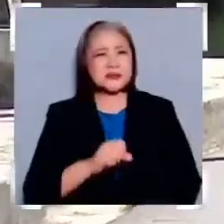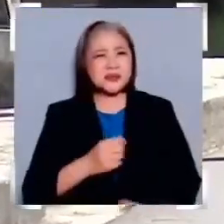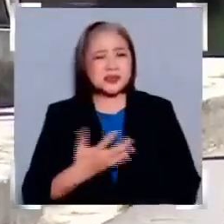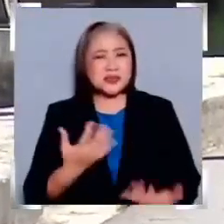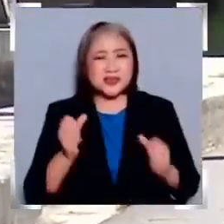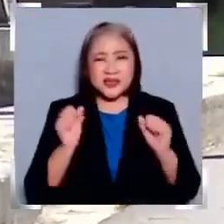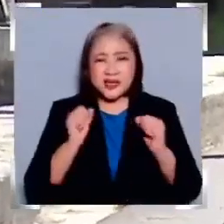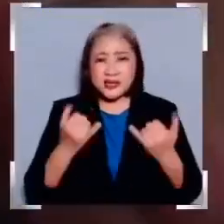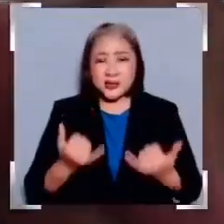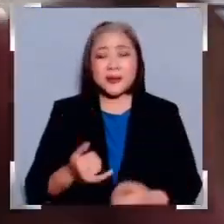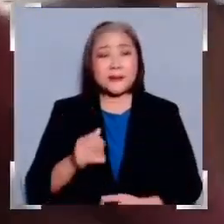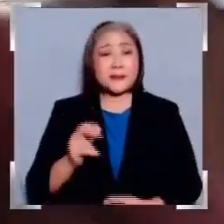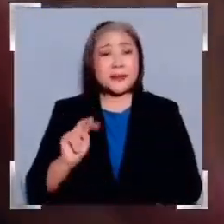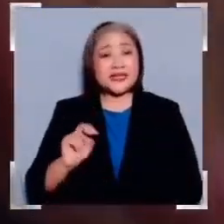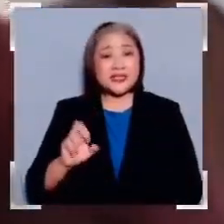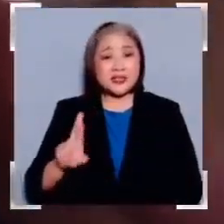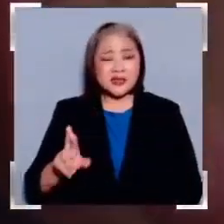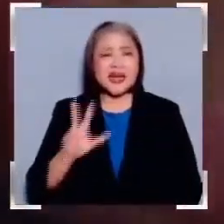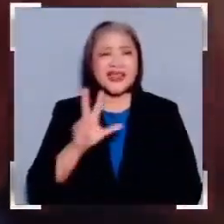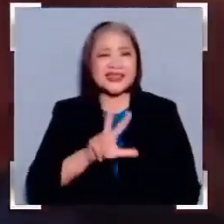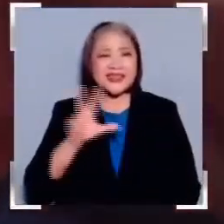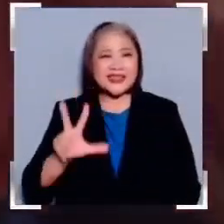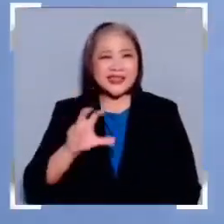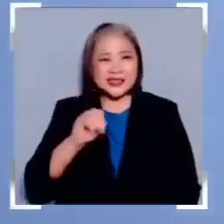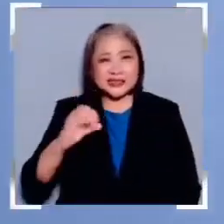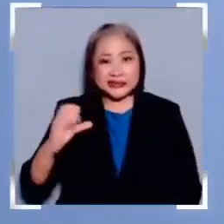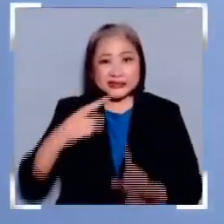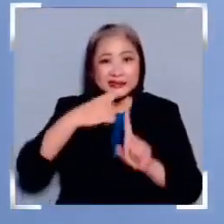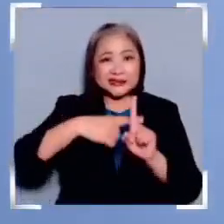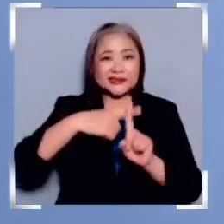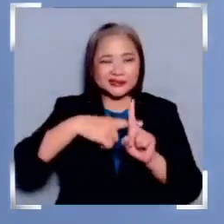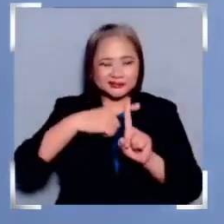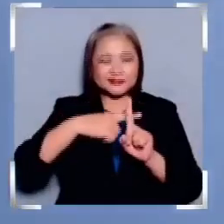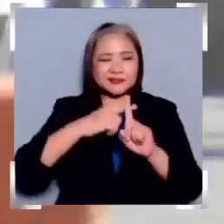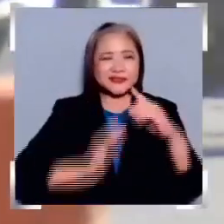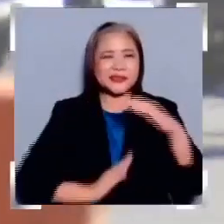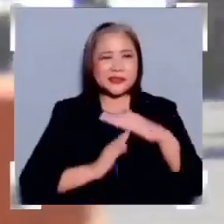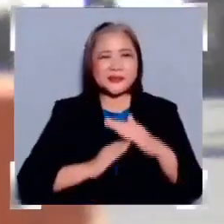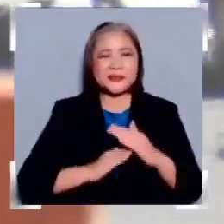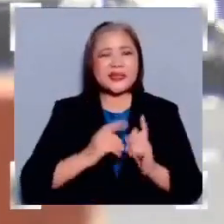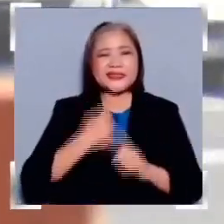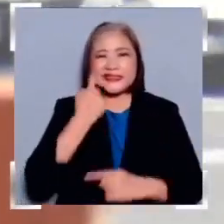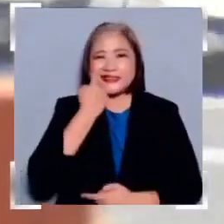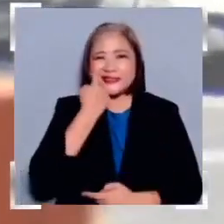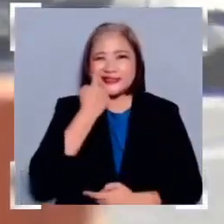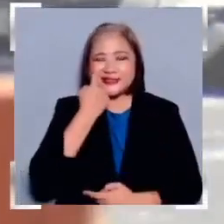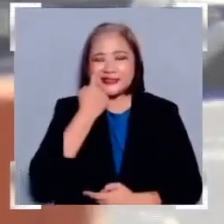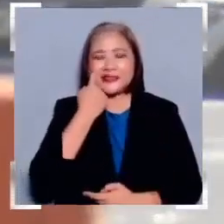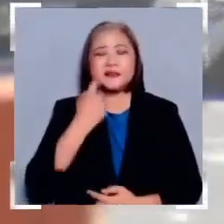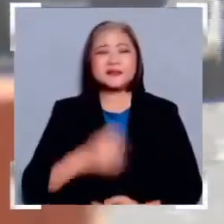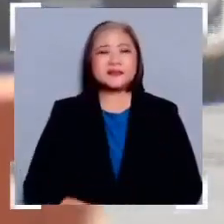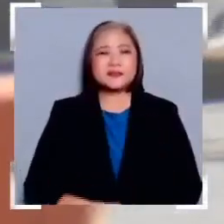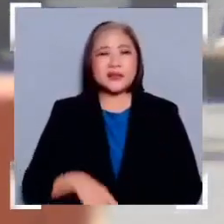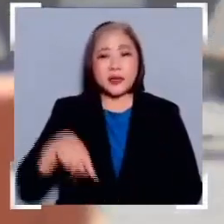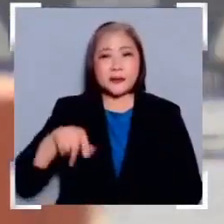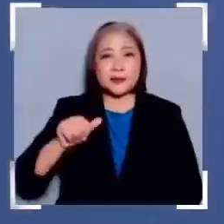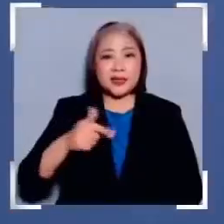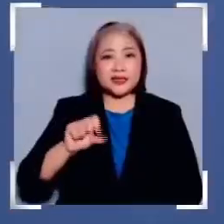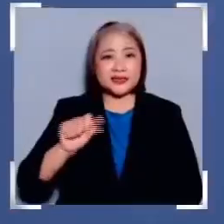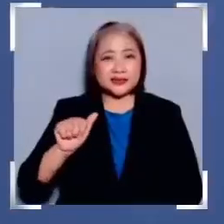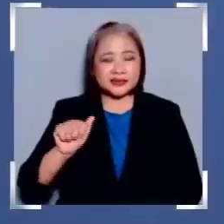Metro Manila, 33 degrees Celsius nga ang maximum na temperatura kanina sa PAGASA Science Garden sa Quezon